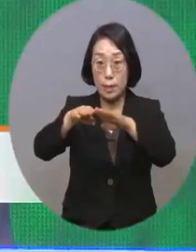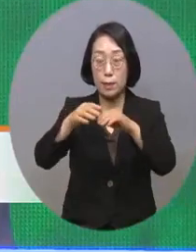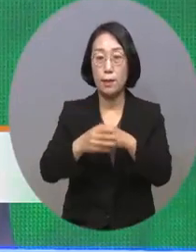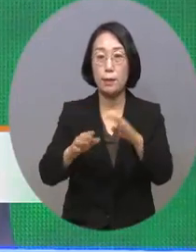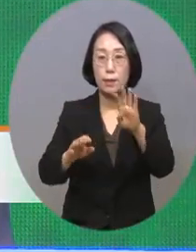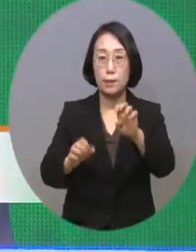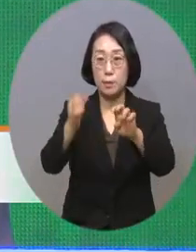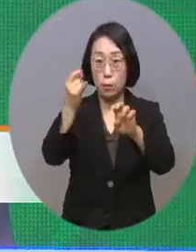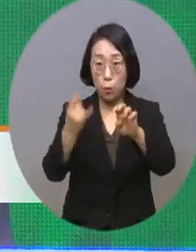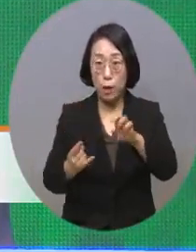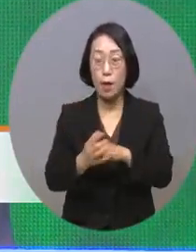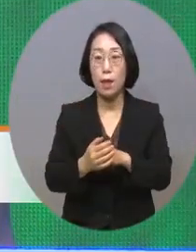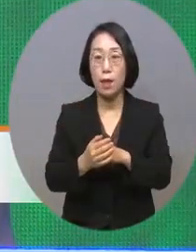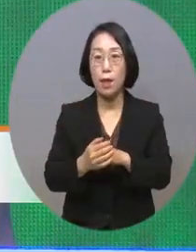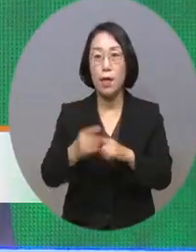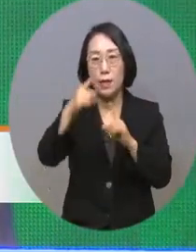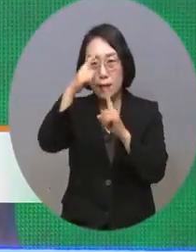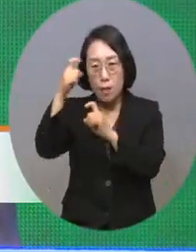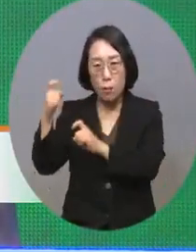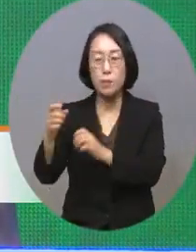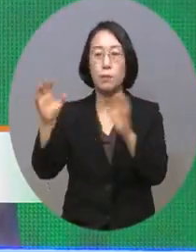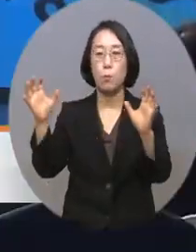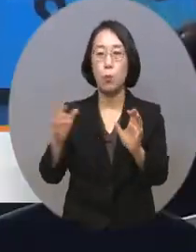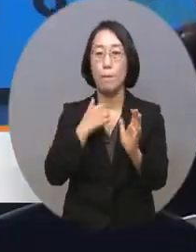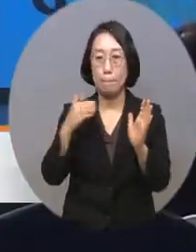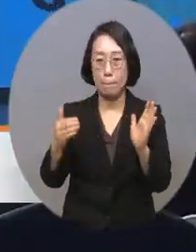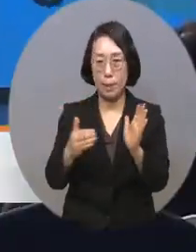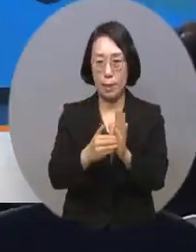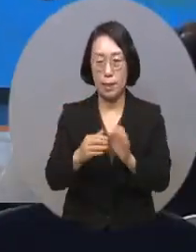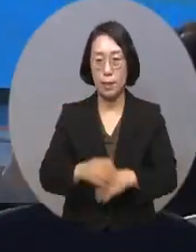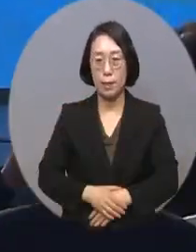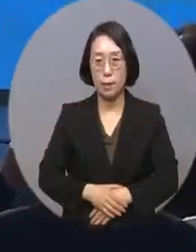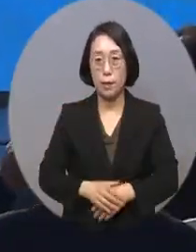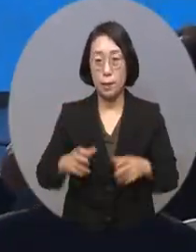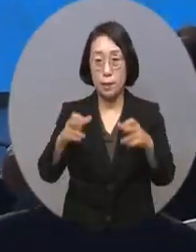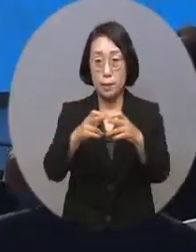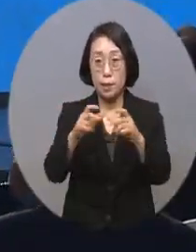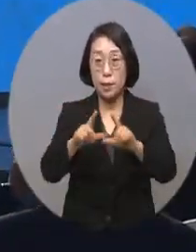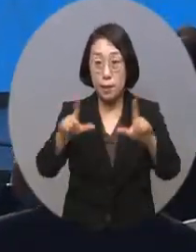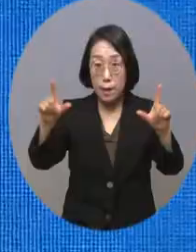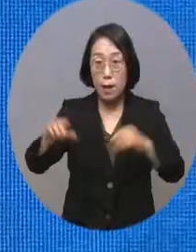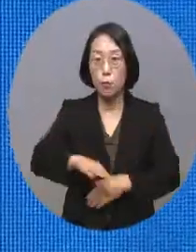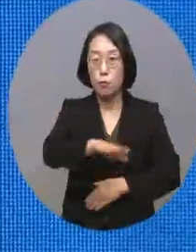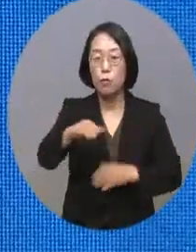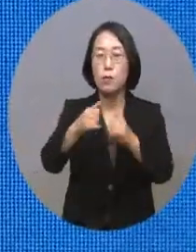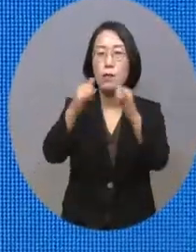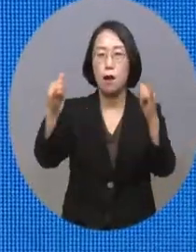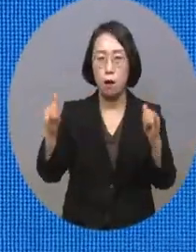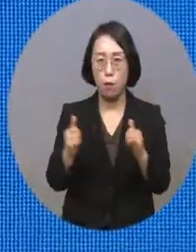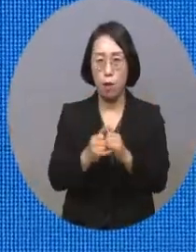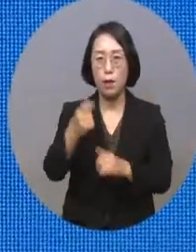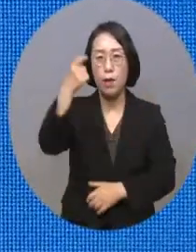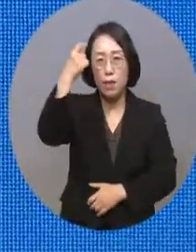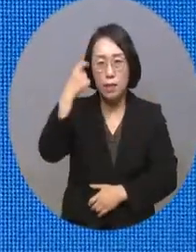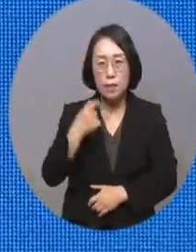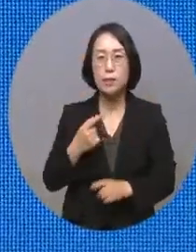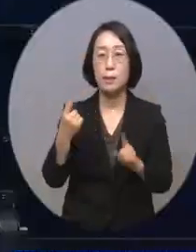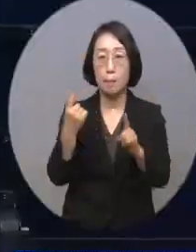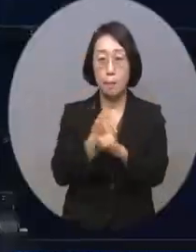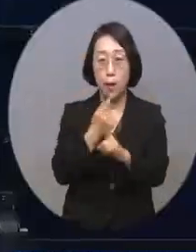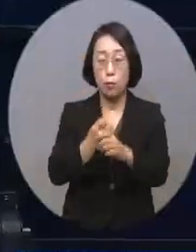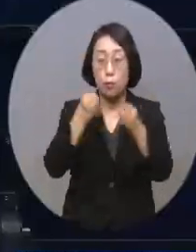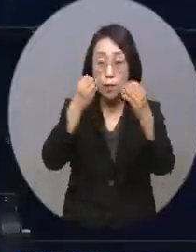제42회 장애인의 날 기념식을 개최했습니다. 장애인의 날은 우리 사회의 장애인에 대한 인식을 새롭게 하기